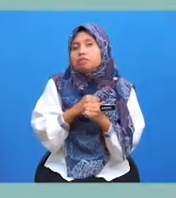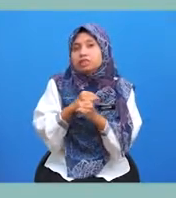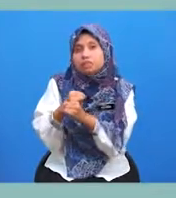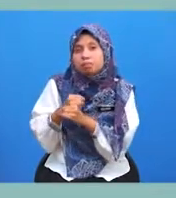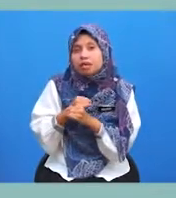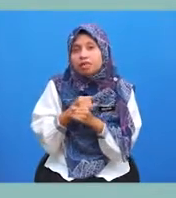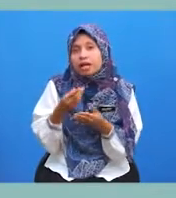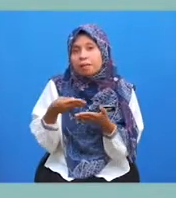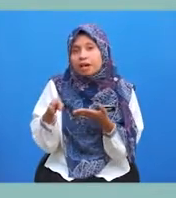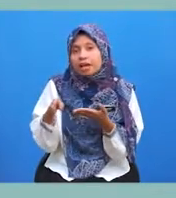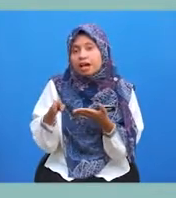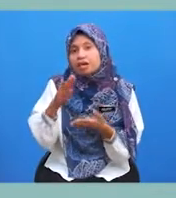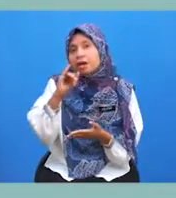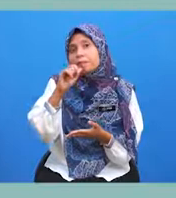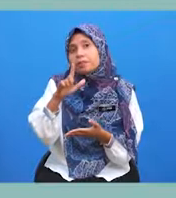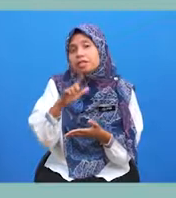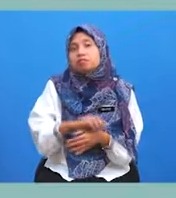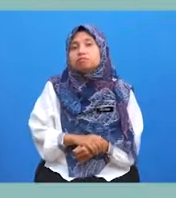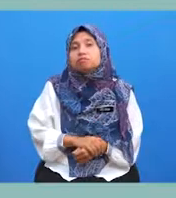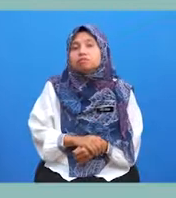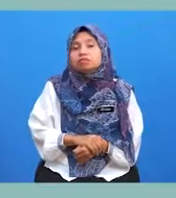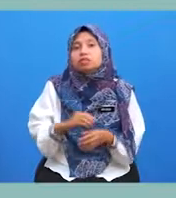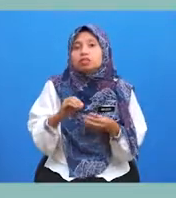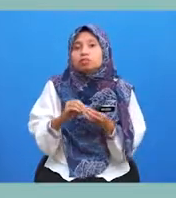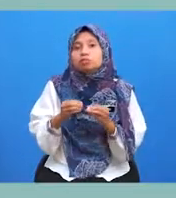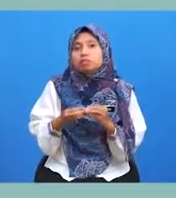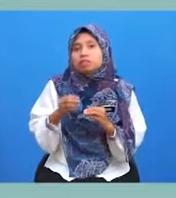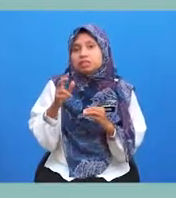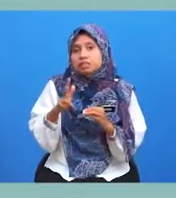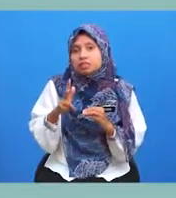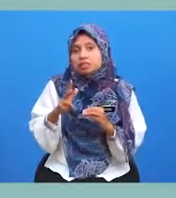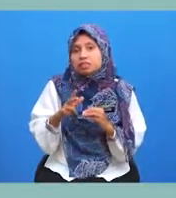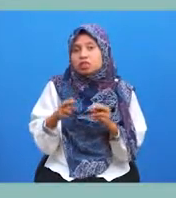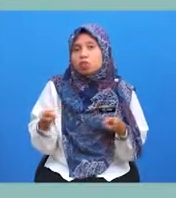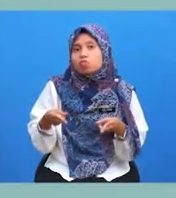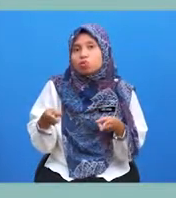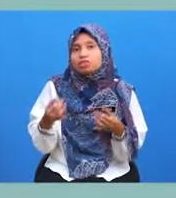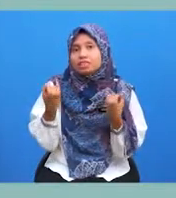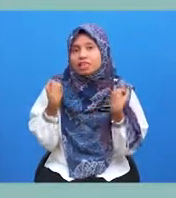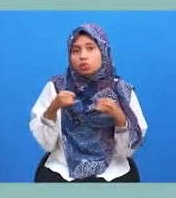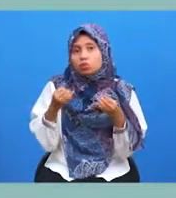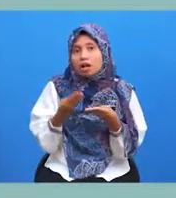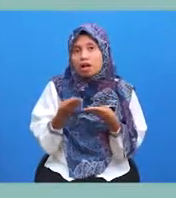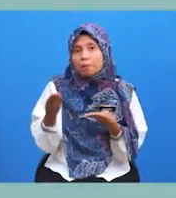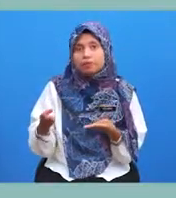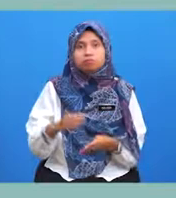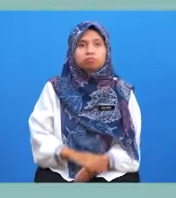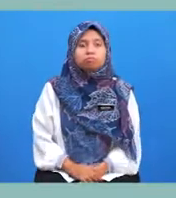menjimatkan masa urusan pembayaran bil dan juga urusan